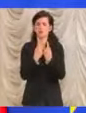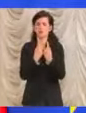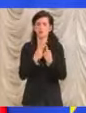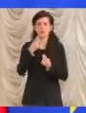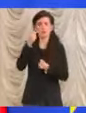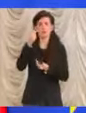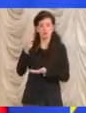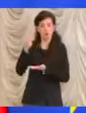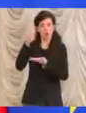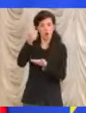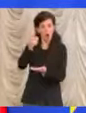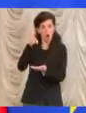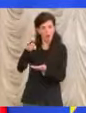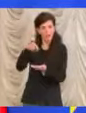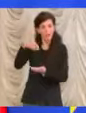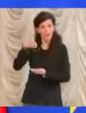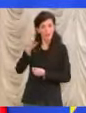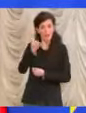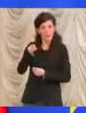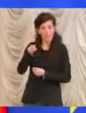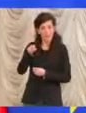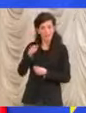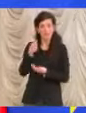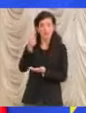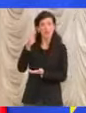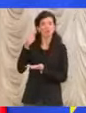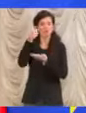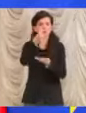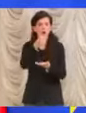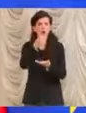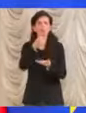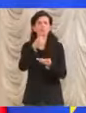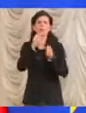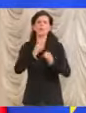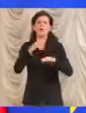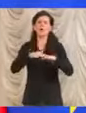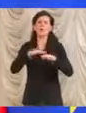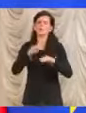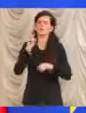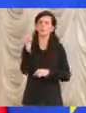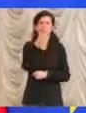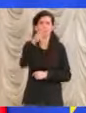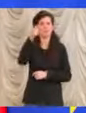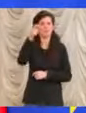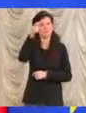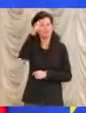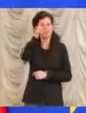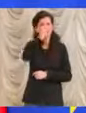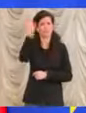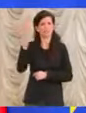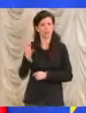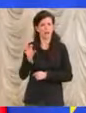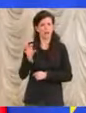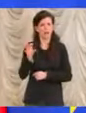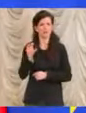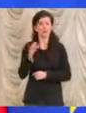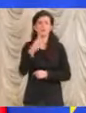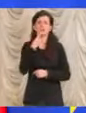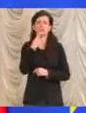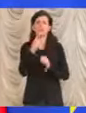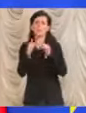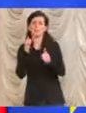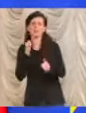rimesso vengano rese accessibili a tutti i paesi senza condizionalità preventive o successive